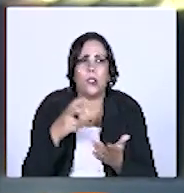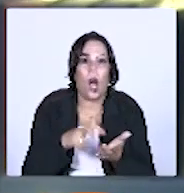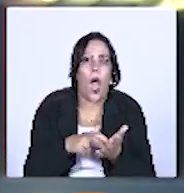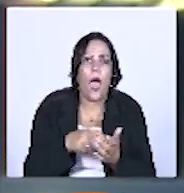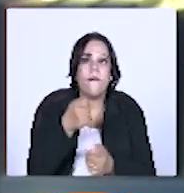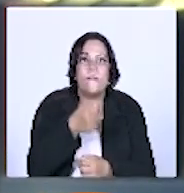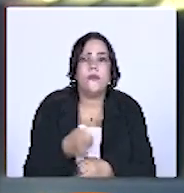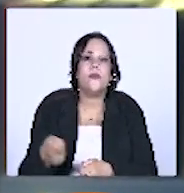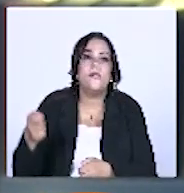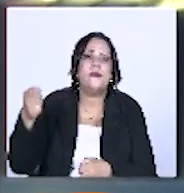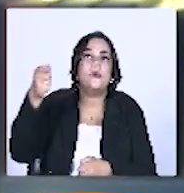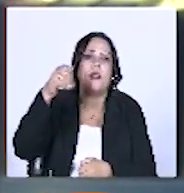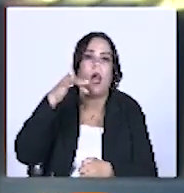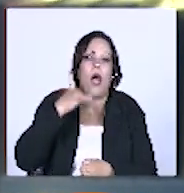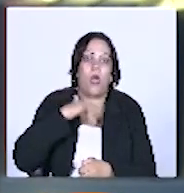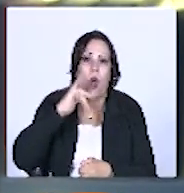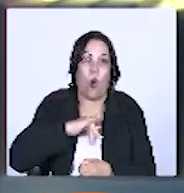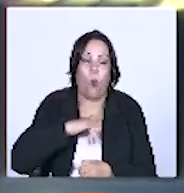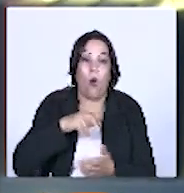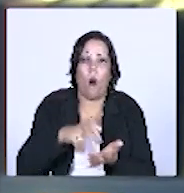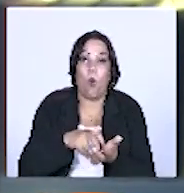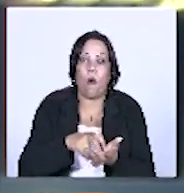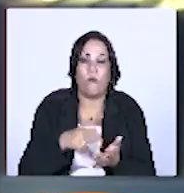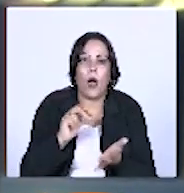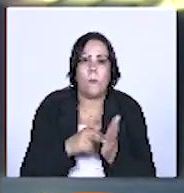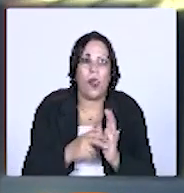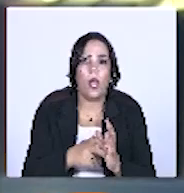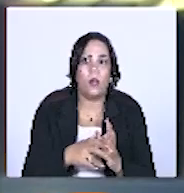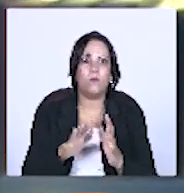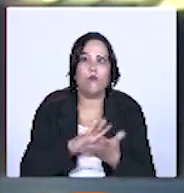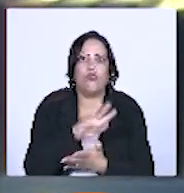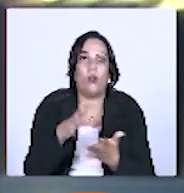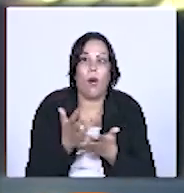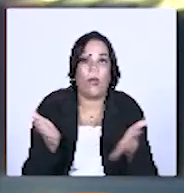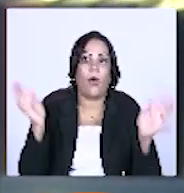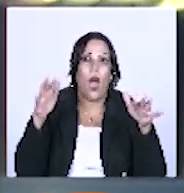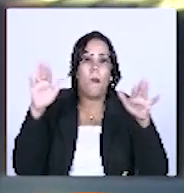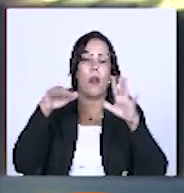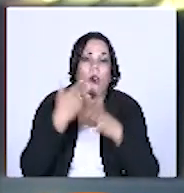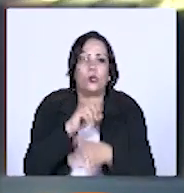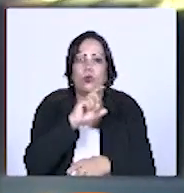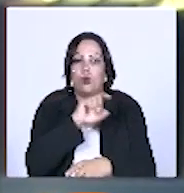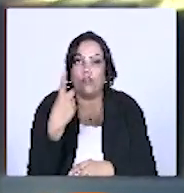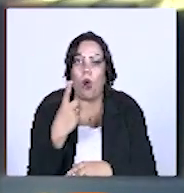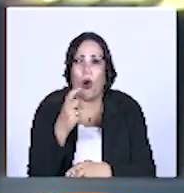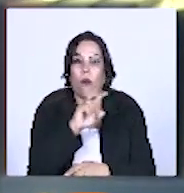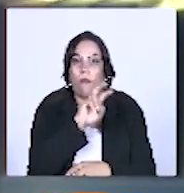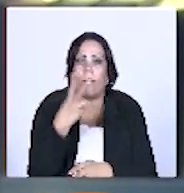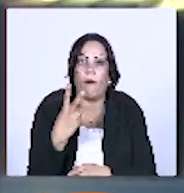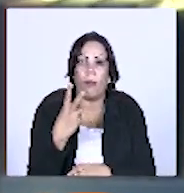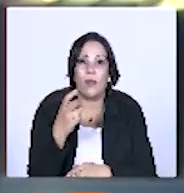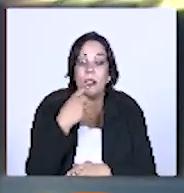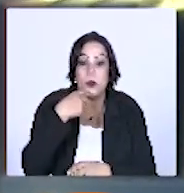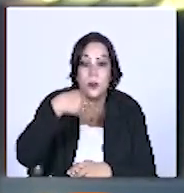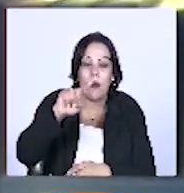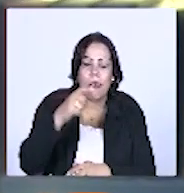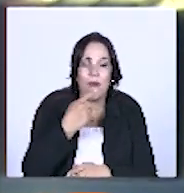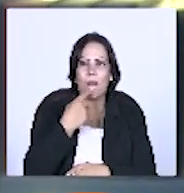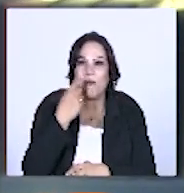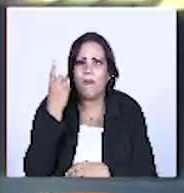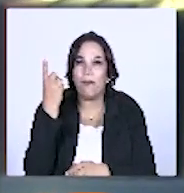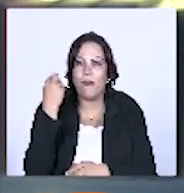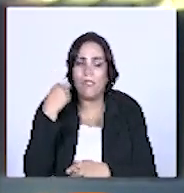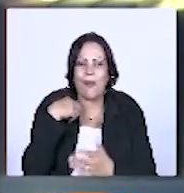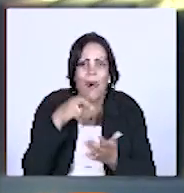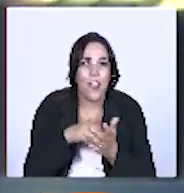المخاوف لما احنا نكون خايفين يعني نبالغ في الامور جدا وتيجي بعد شهر ولا اثنين ولا سنه نفتكر احنا كنا خايفين من